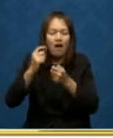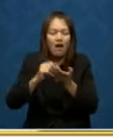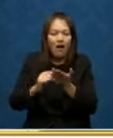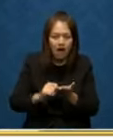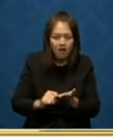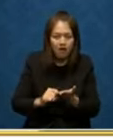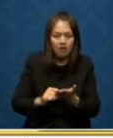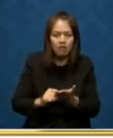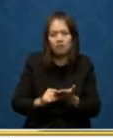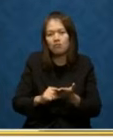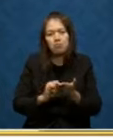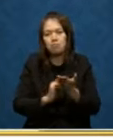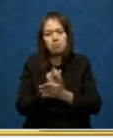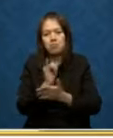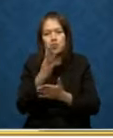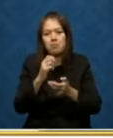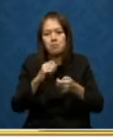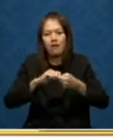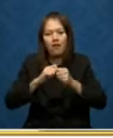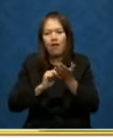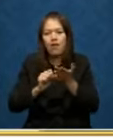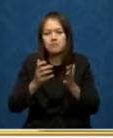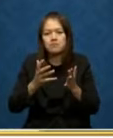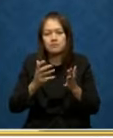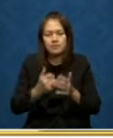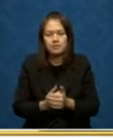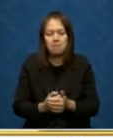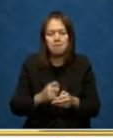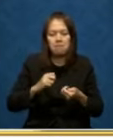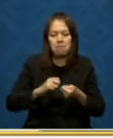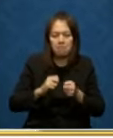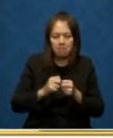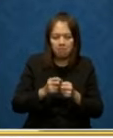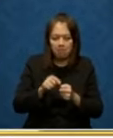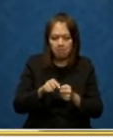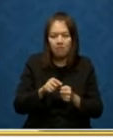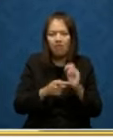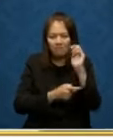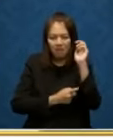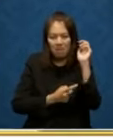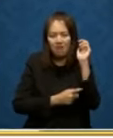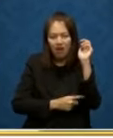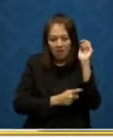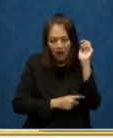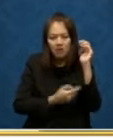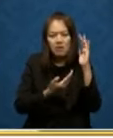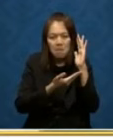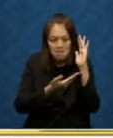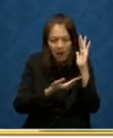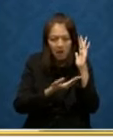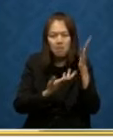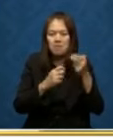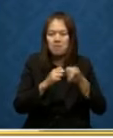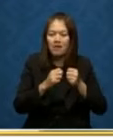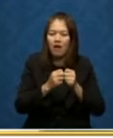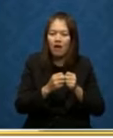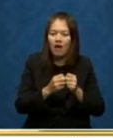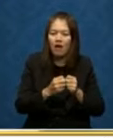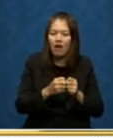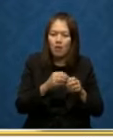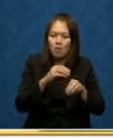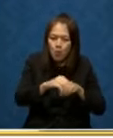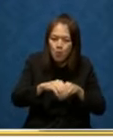ไม่ถูกต้องนะครับมันจึงมีเหตุปัญหาที่ว่าปัญหาเรื่องยางพาราปัญหาเรื่องปาล์มน้ำมันปัญหาเรื่องพืชผล